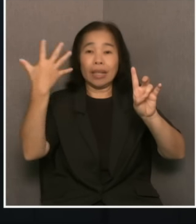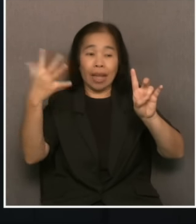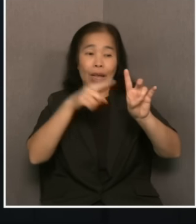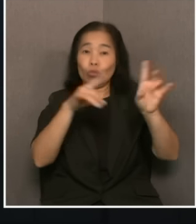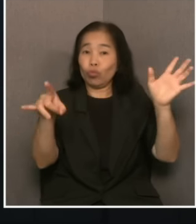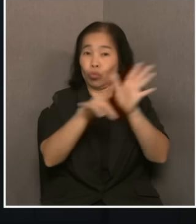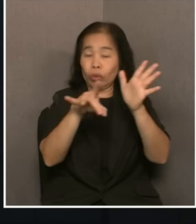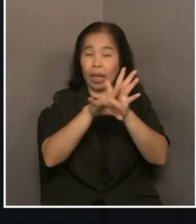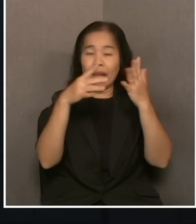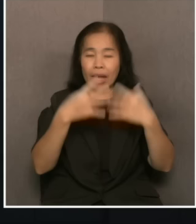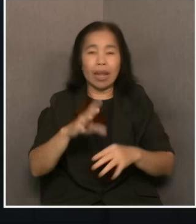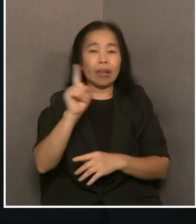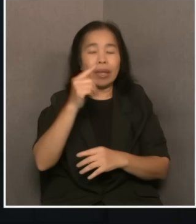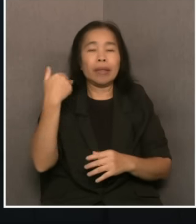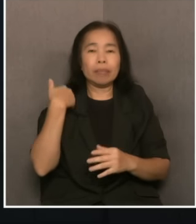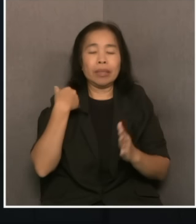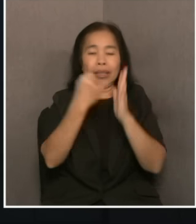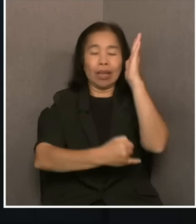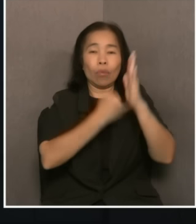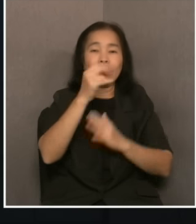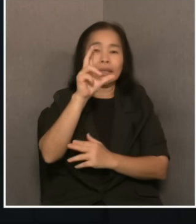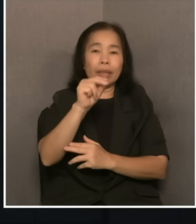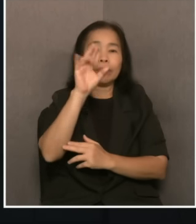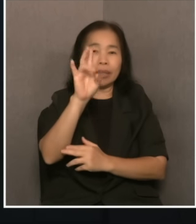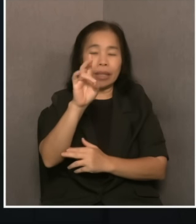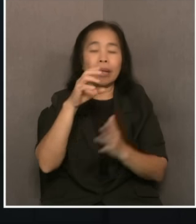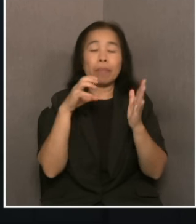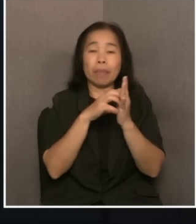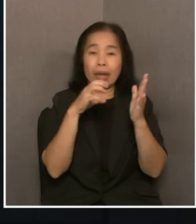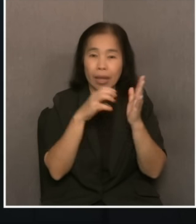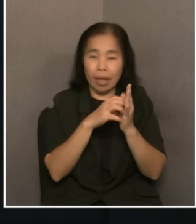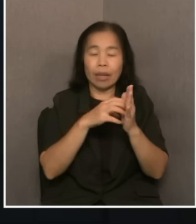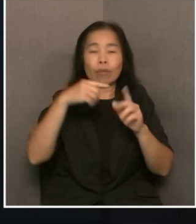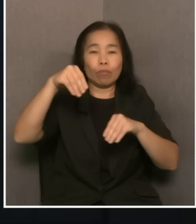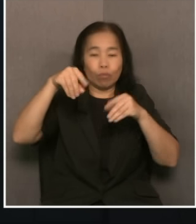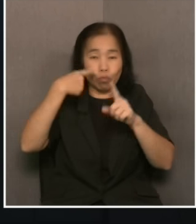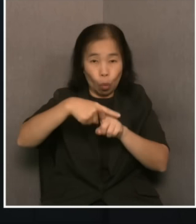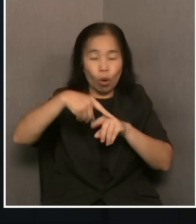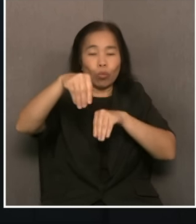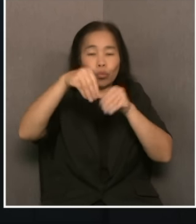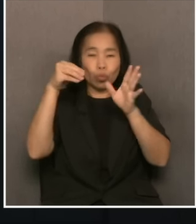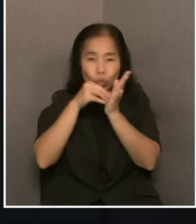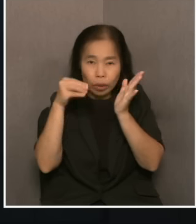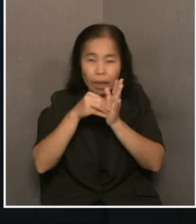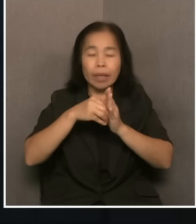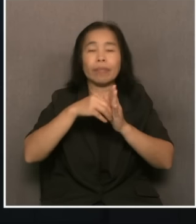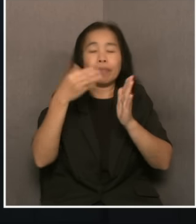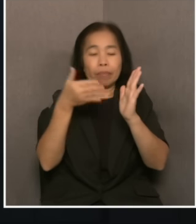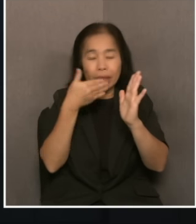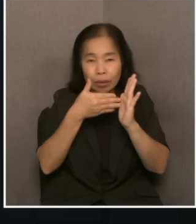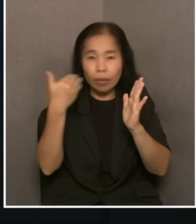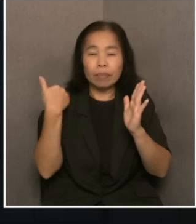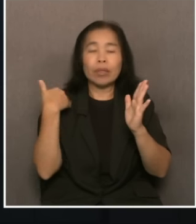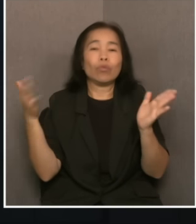กระทบคาดว่าจะมี 37จังหวัดโดยภาคกลางรวมถึงกรุงเทพมหานครและภาคตะวันออกจะได้รับผล